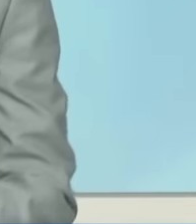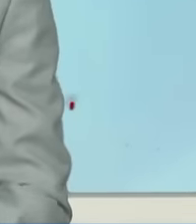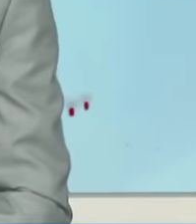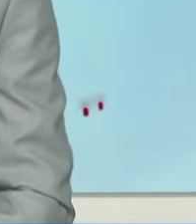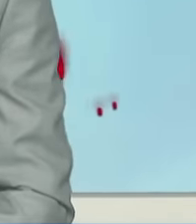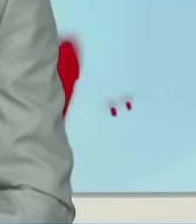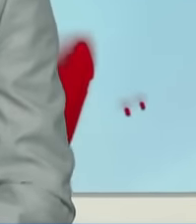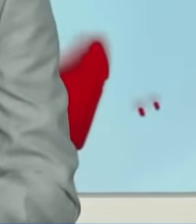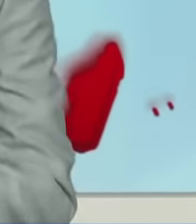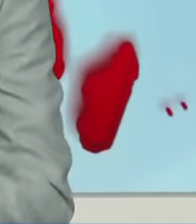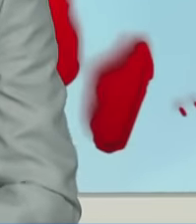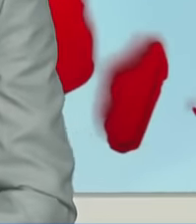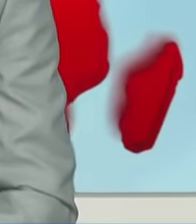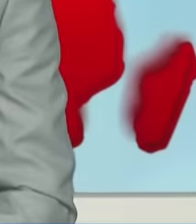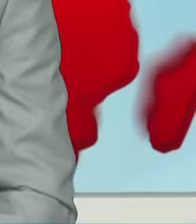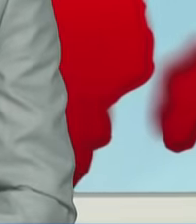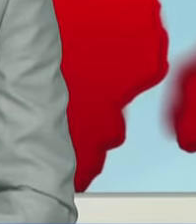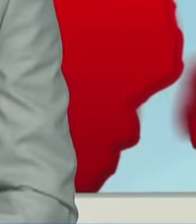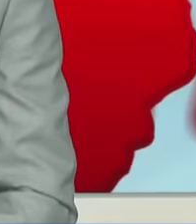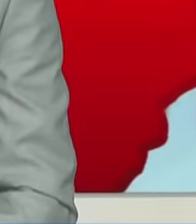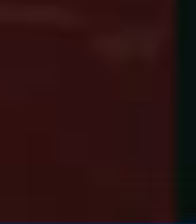අද පාර්ලිමේන්තුව වෙතයි දැන් අවධානය.